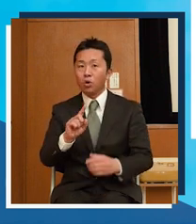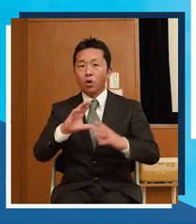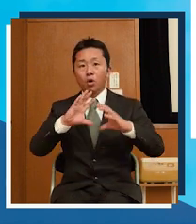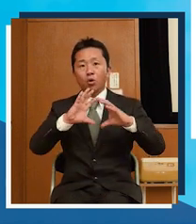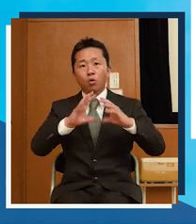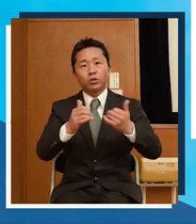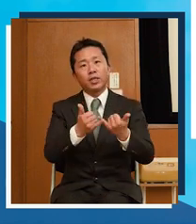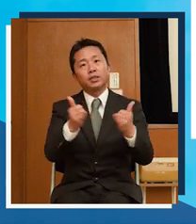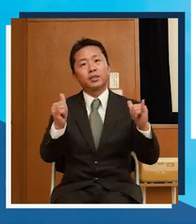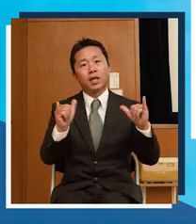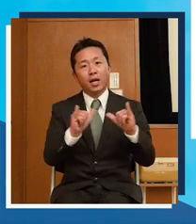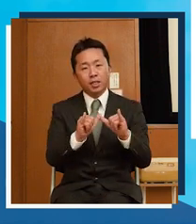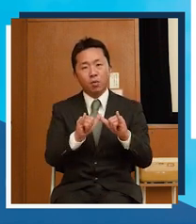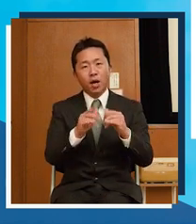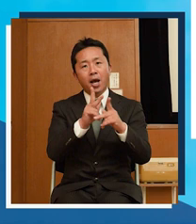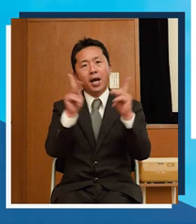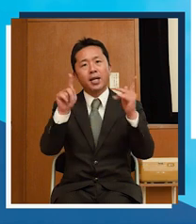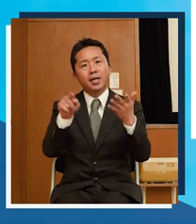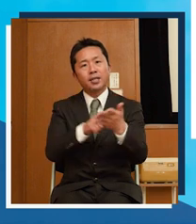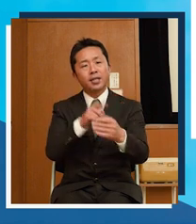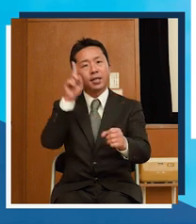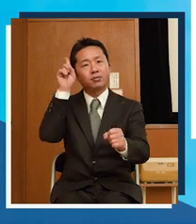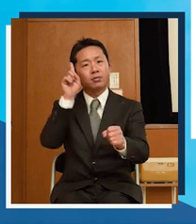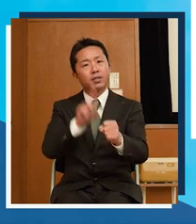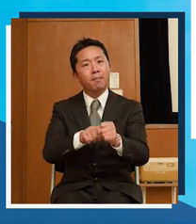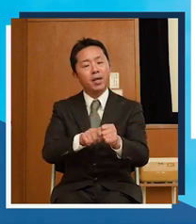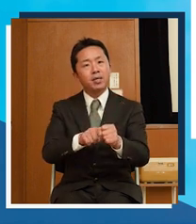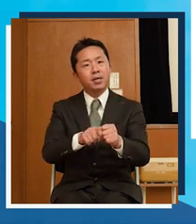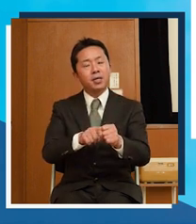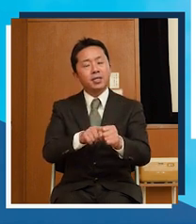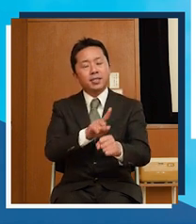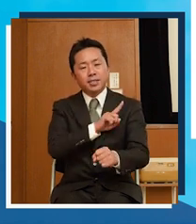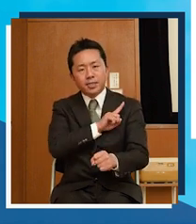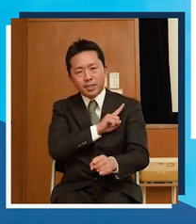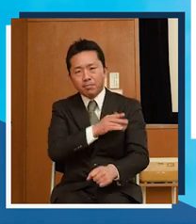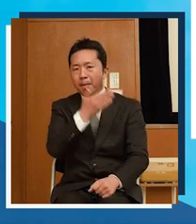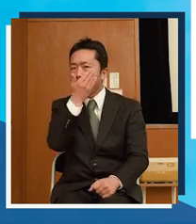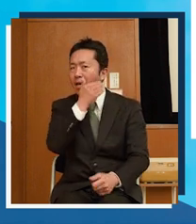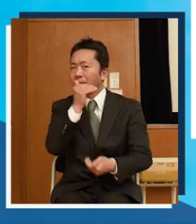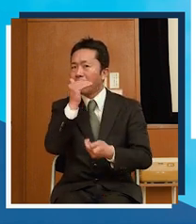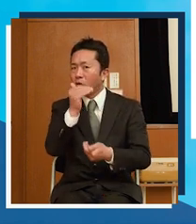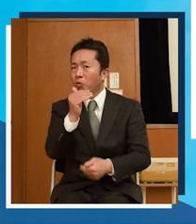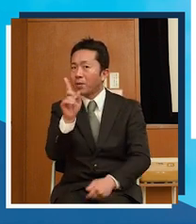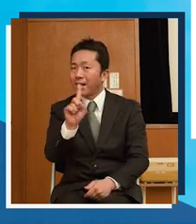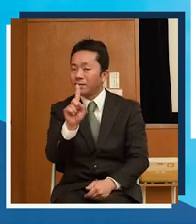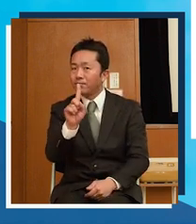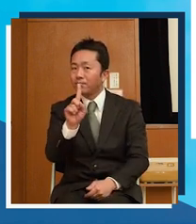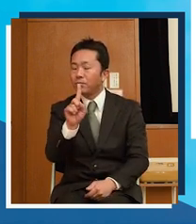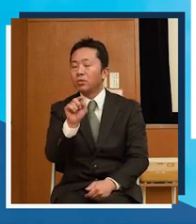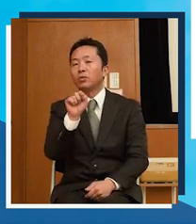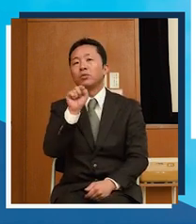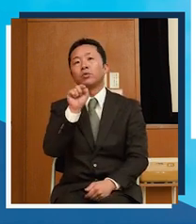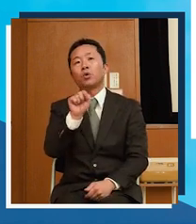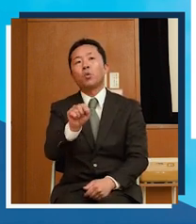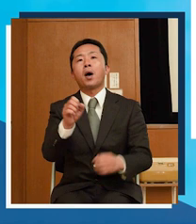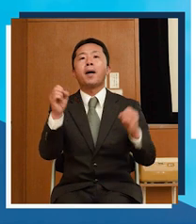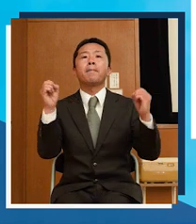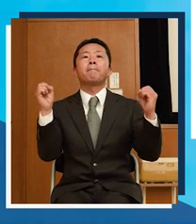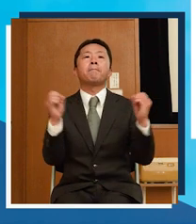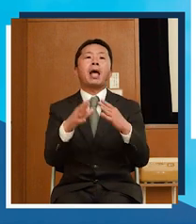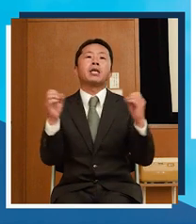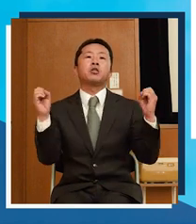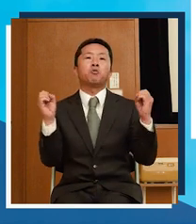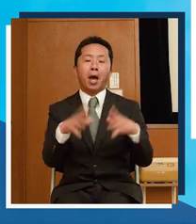社会において課題解決のために最も重要なことそれは対話であると